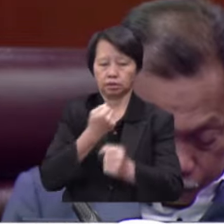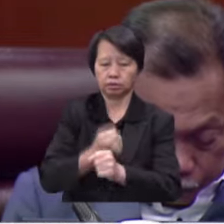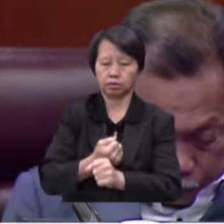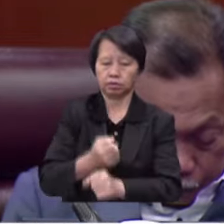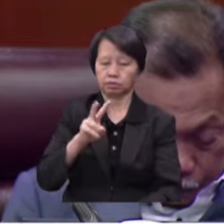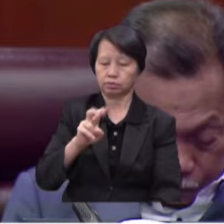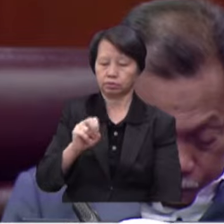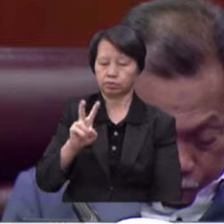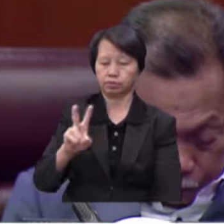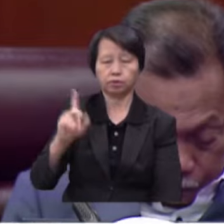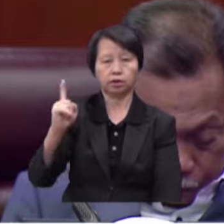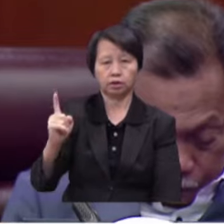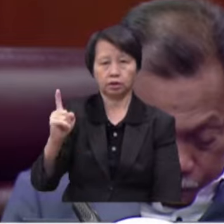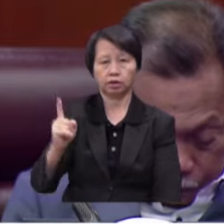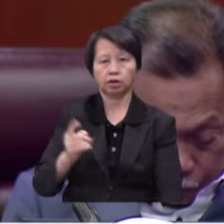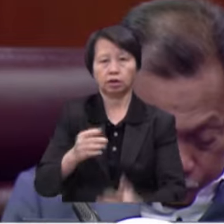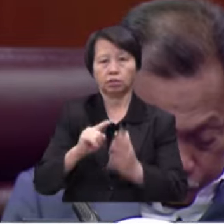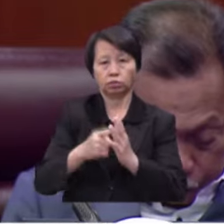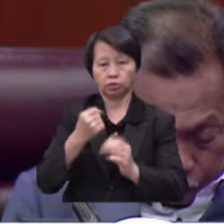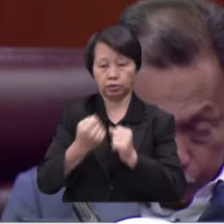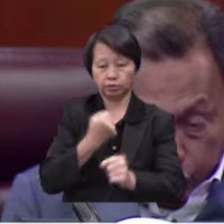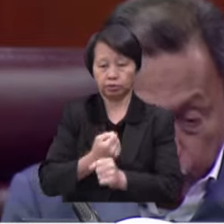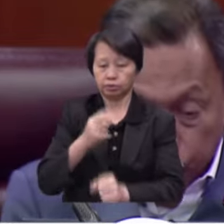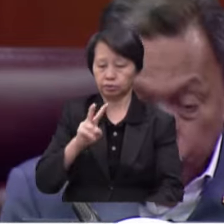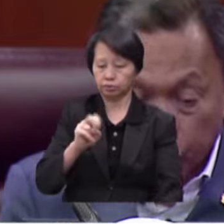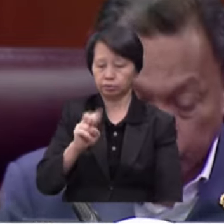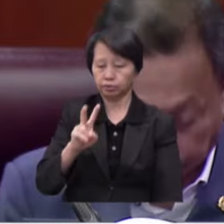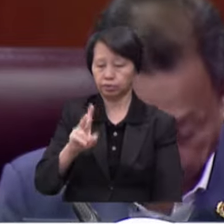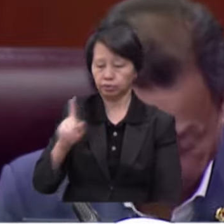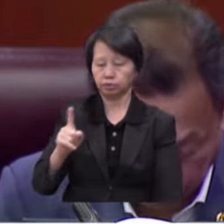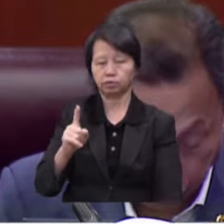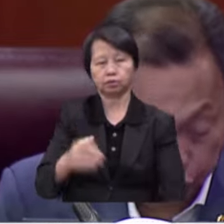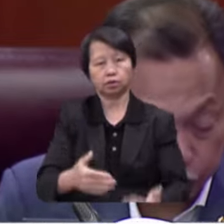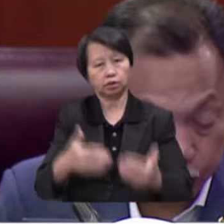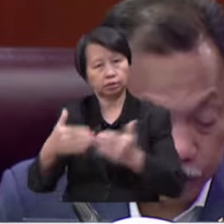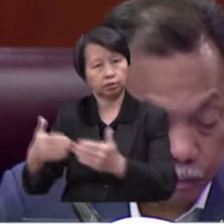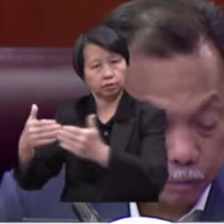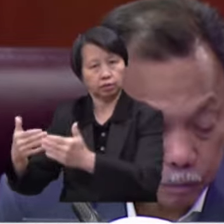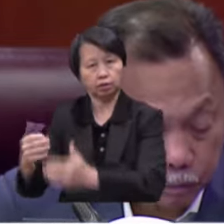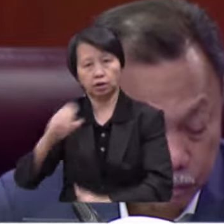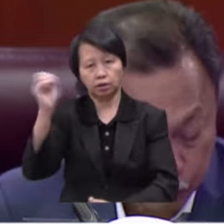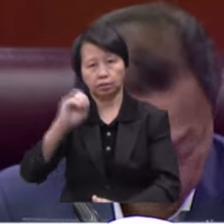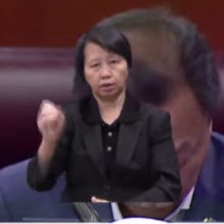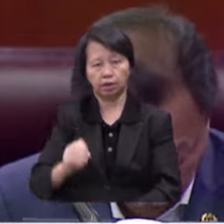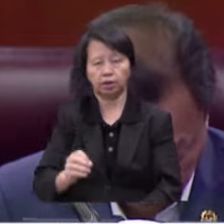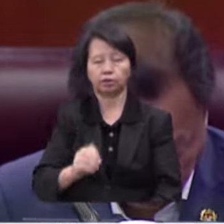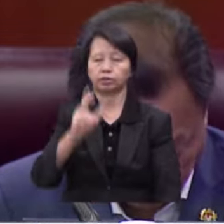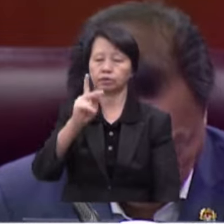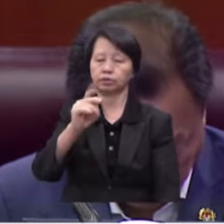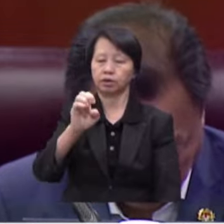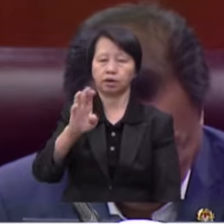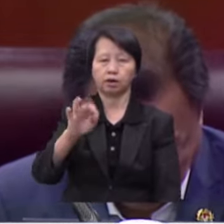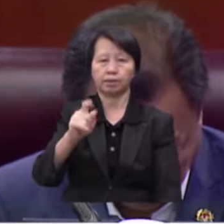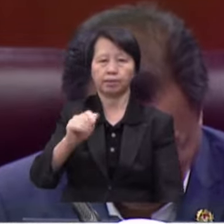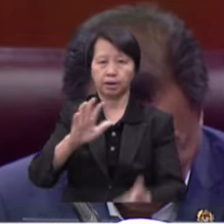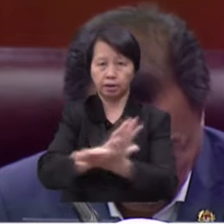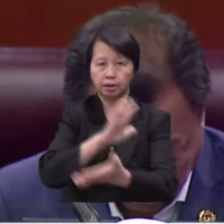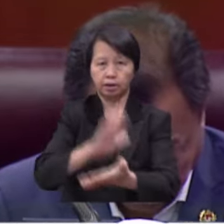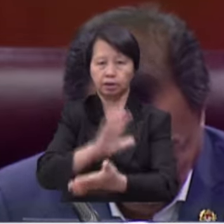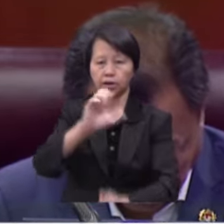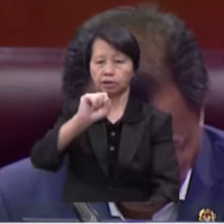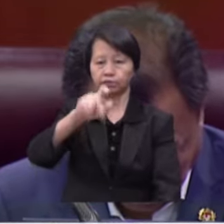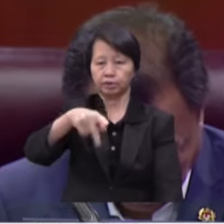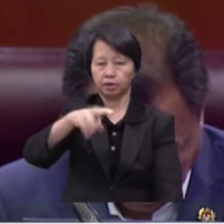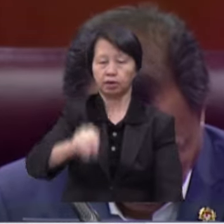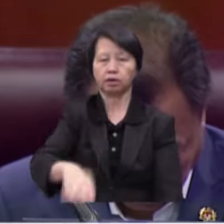2021 Mei tahun 2021 dan seterusnya peratus item dalam kertas pemeriksaan SPM